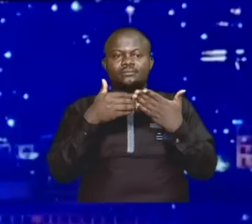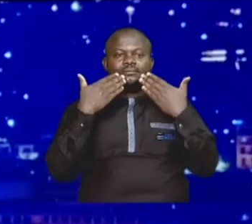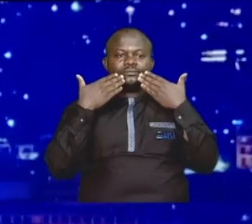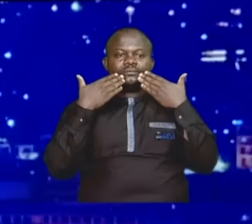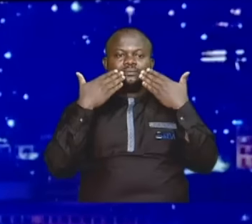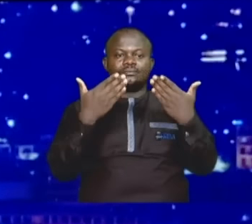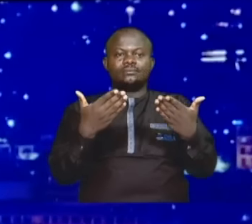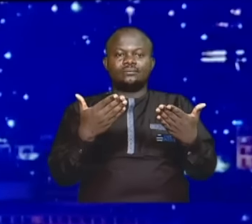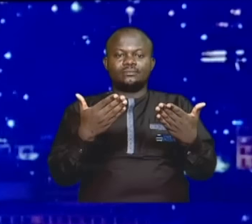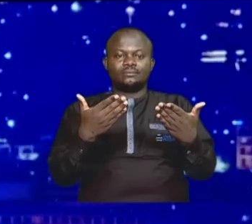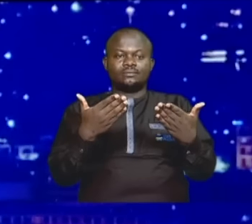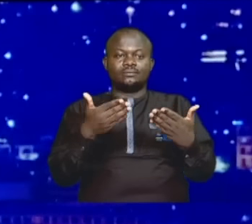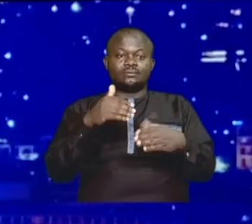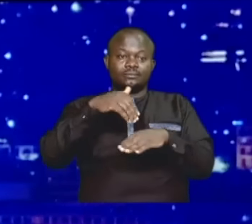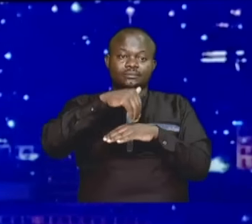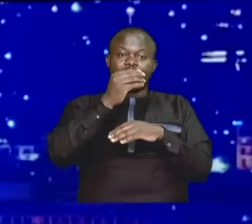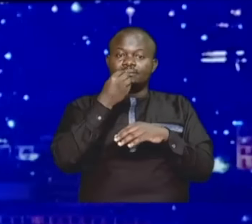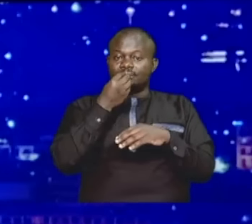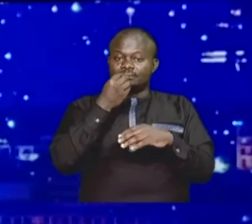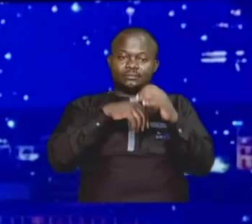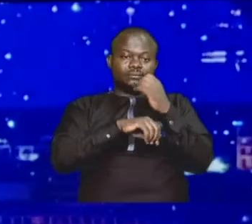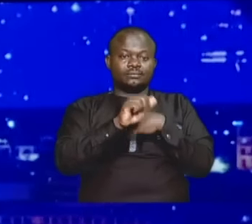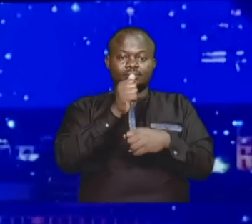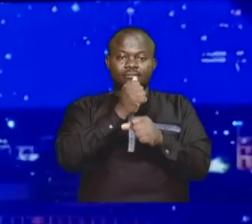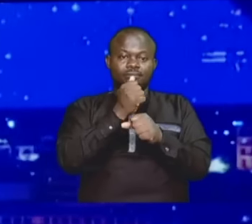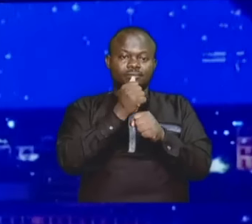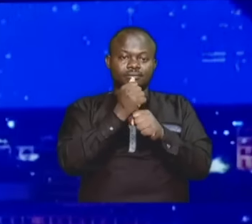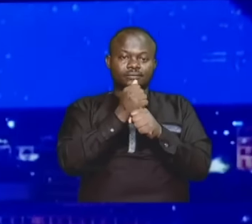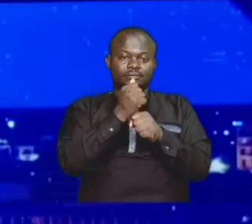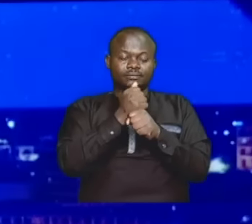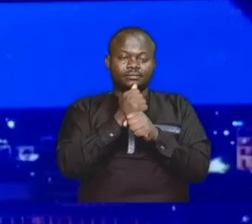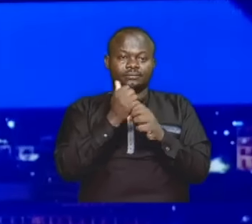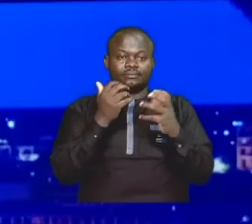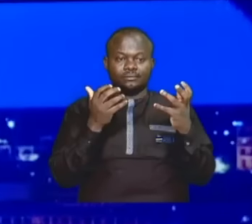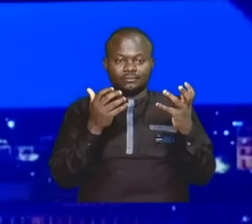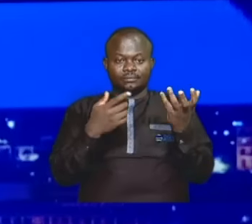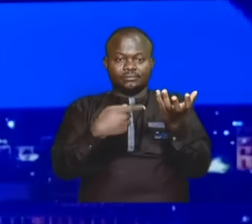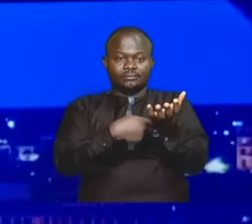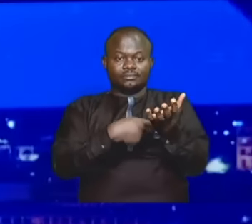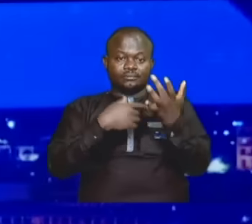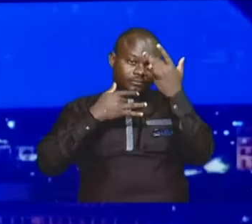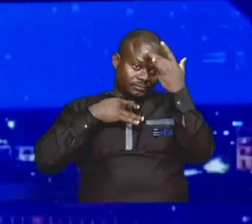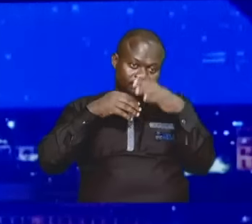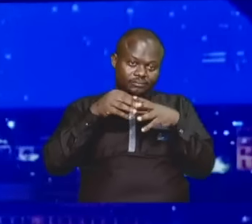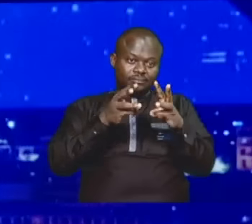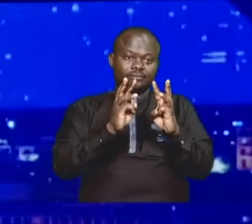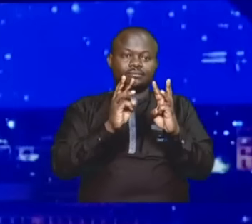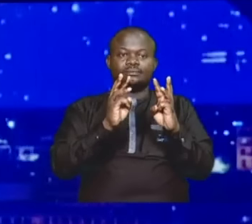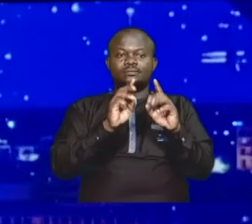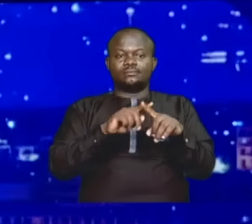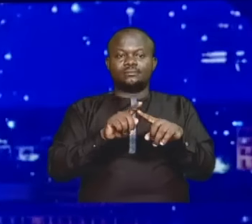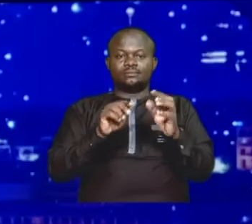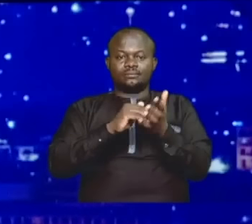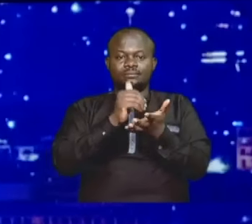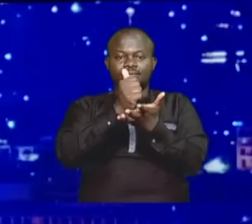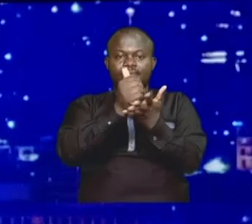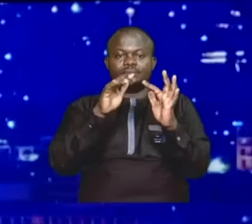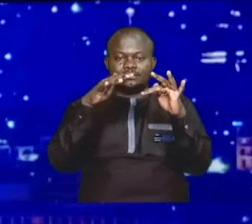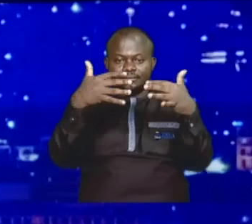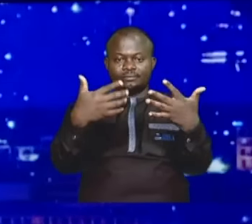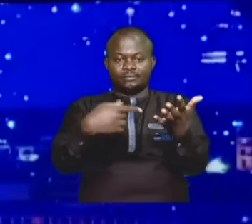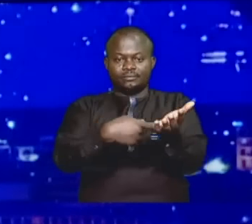neza babagemurira. Ni igikorwa gikorwa n'ibitaro bivura abarwayi mu buryo butandukanye, bakabafasha no kubona ubuvuzi